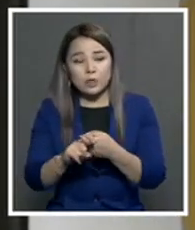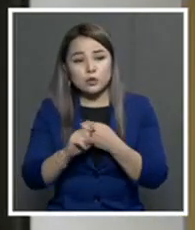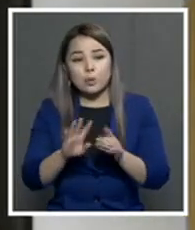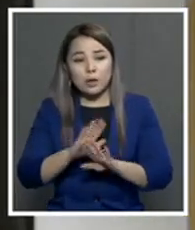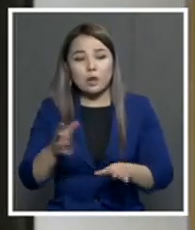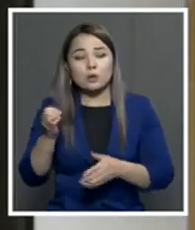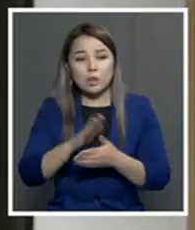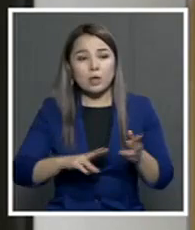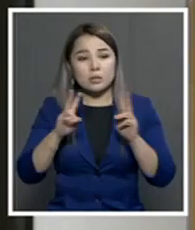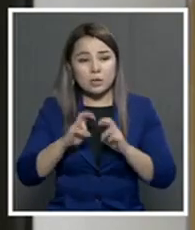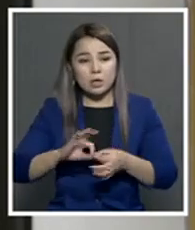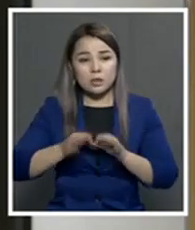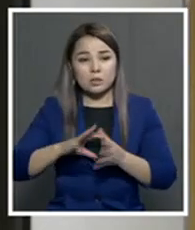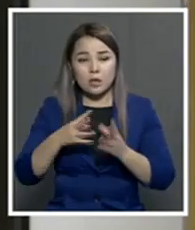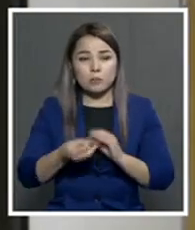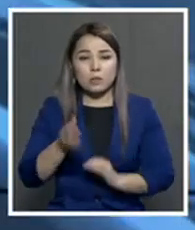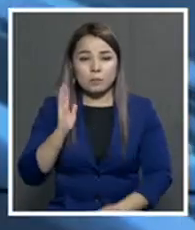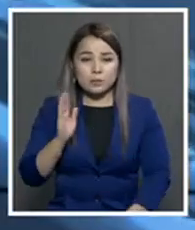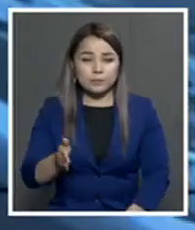жұқпайтын әлде алда уақытта тағы да қорытындылары болады.